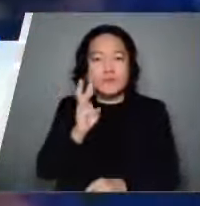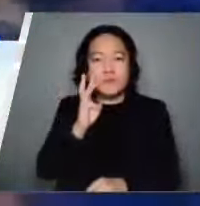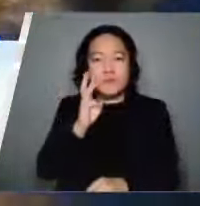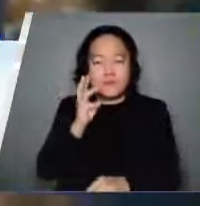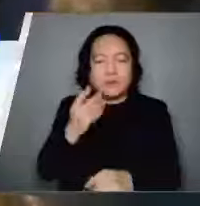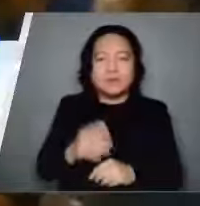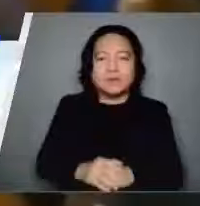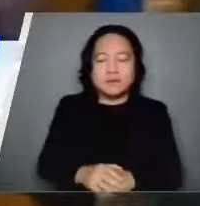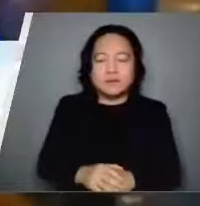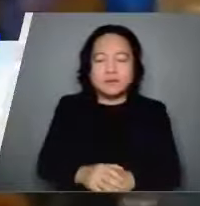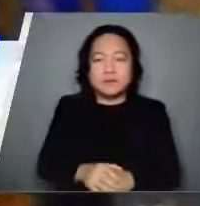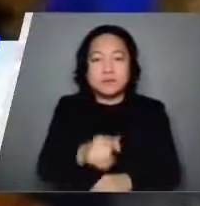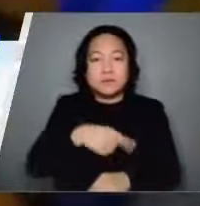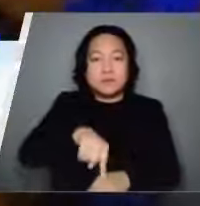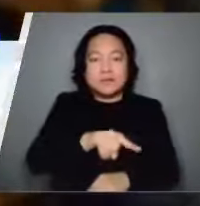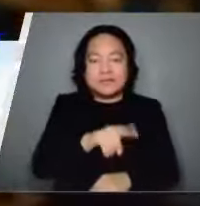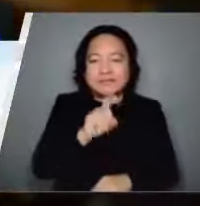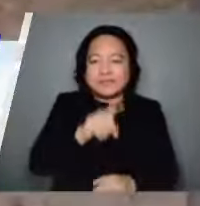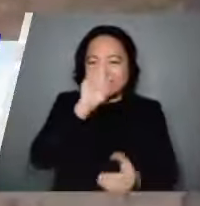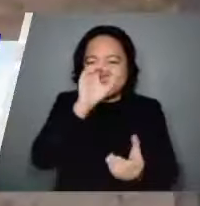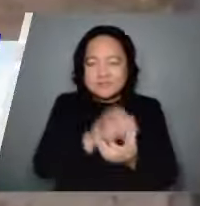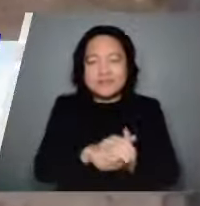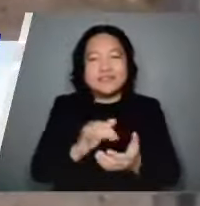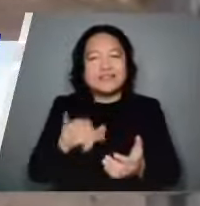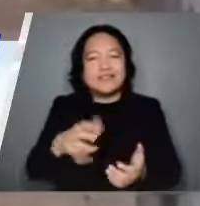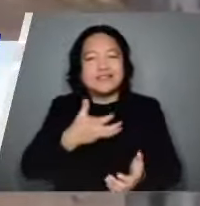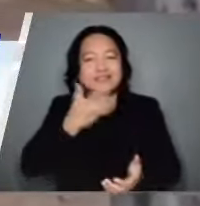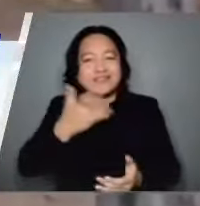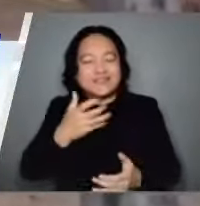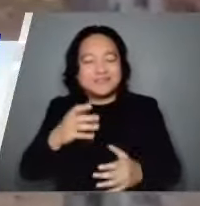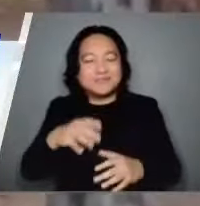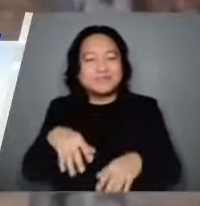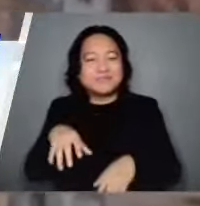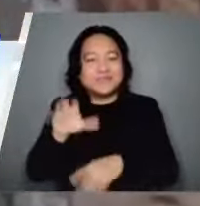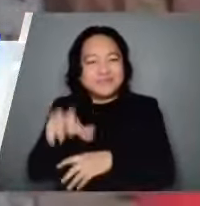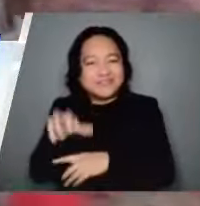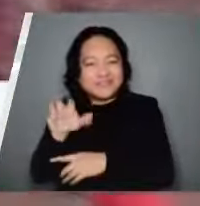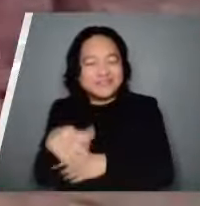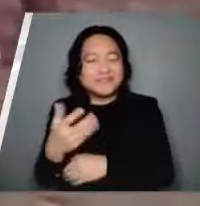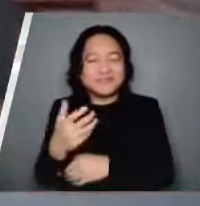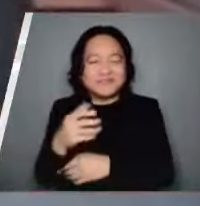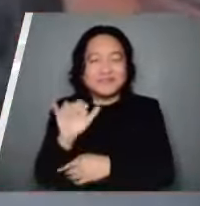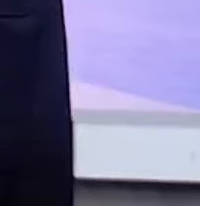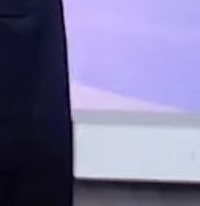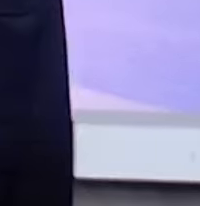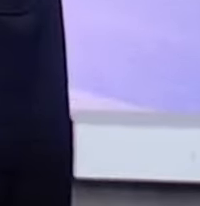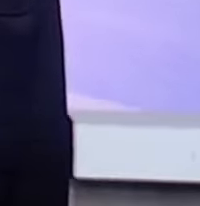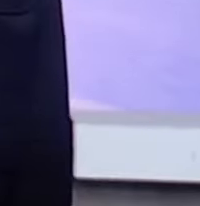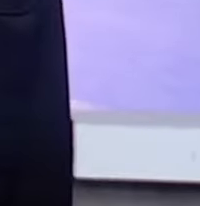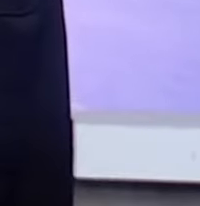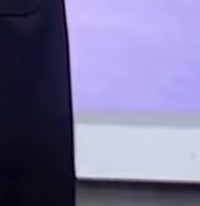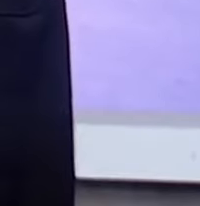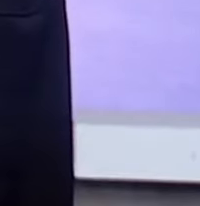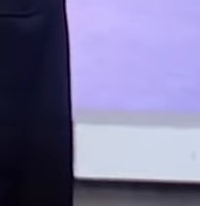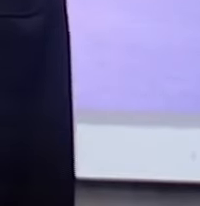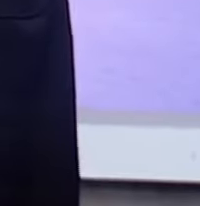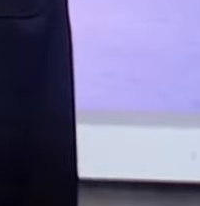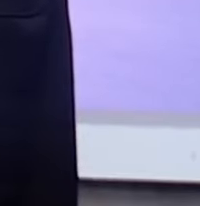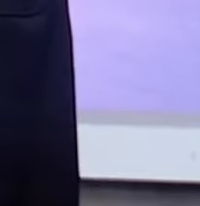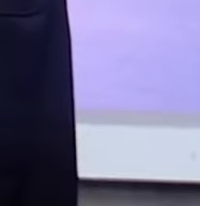malakas na meow na mga pusa ang tatawag sa tag-ulan. Meow. Mga